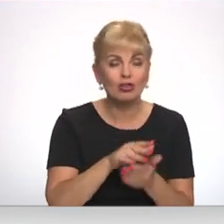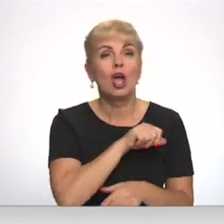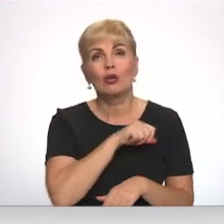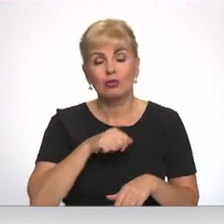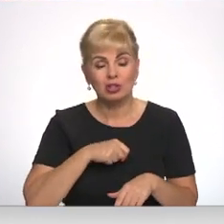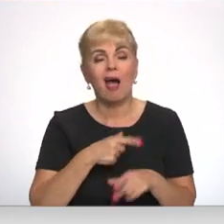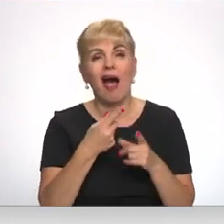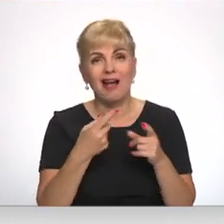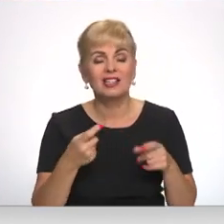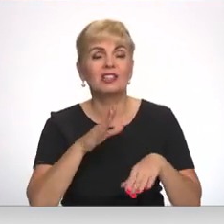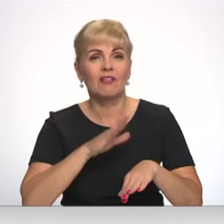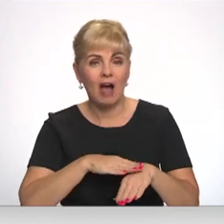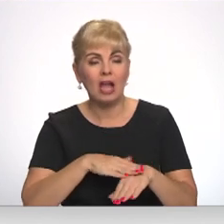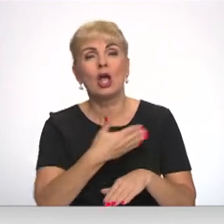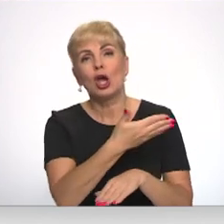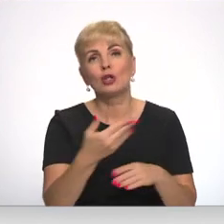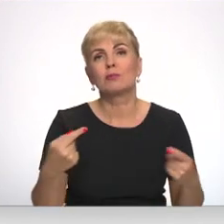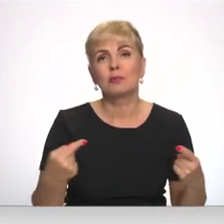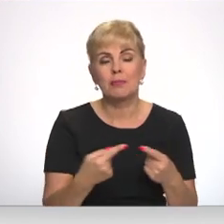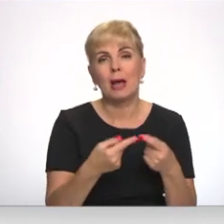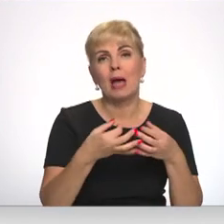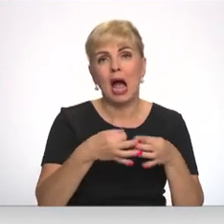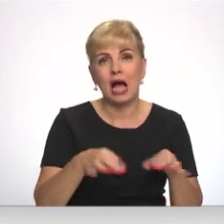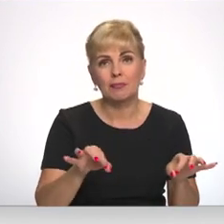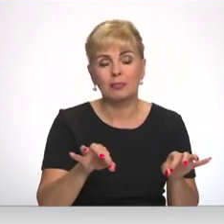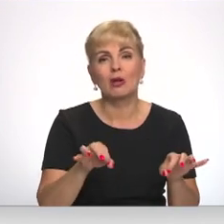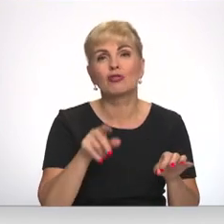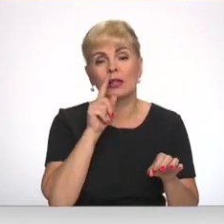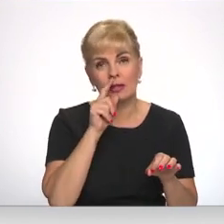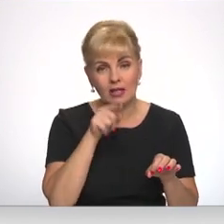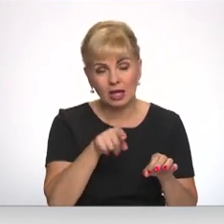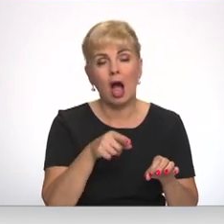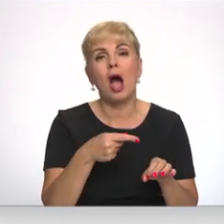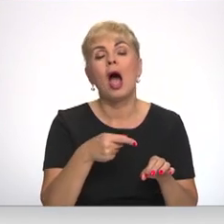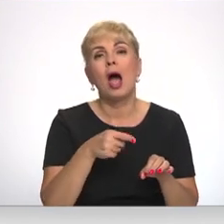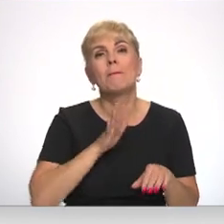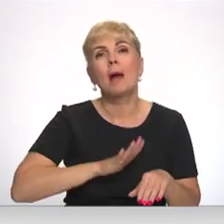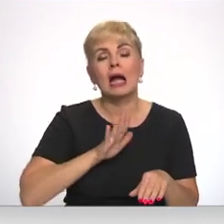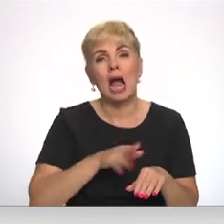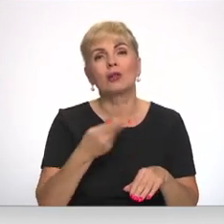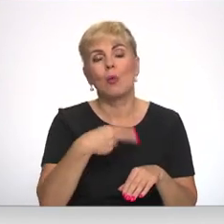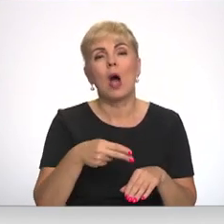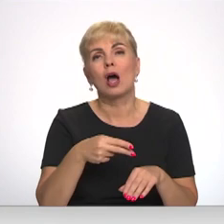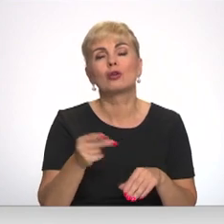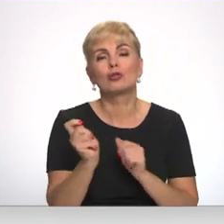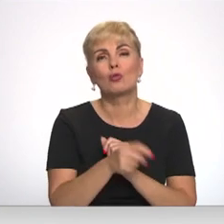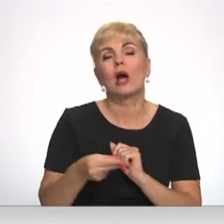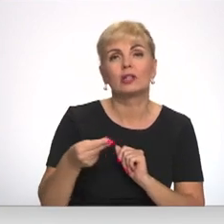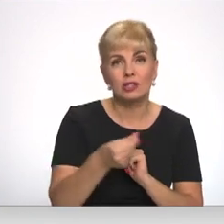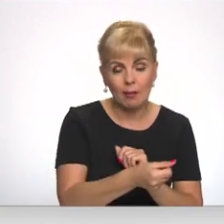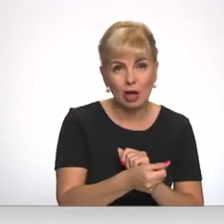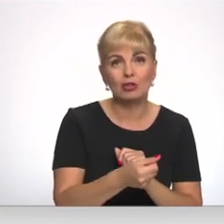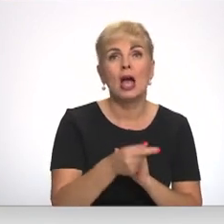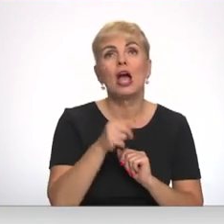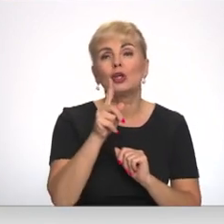nožēlojat, jums ir piemērots atbrīvošana. Nosacīta nosoda samaksas, ja? Tas ir uz pusi, bet ar vienu nosacījumu